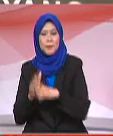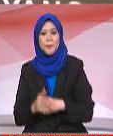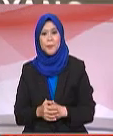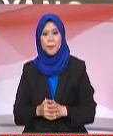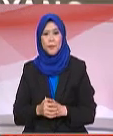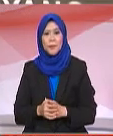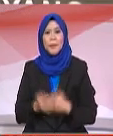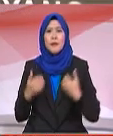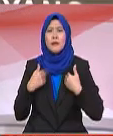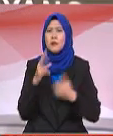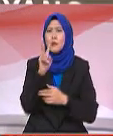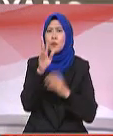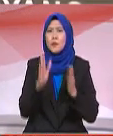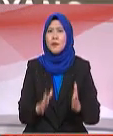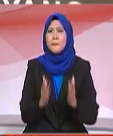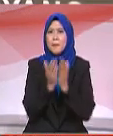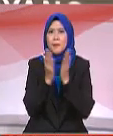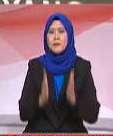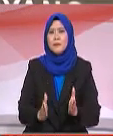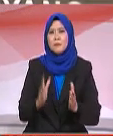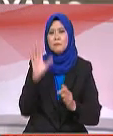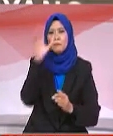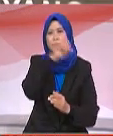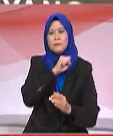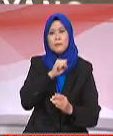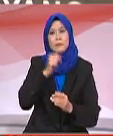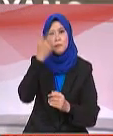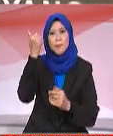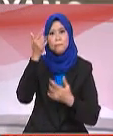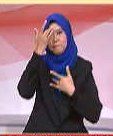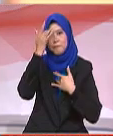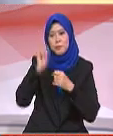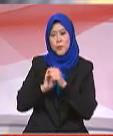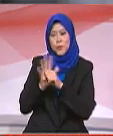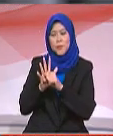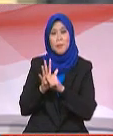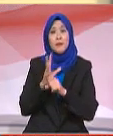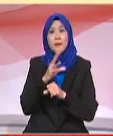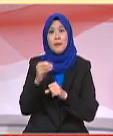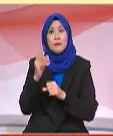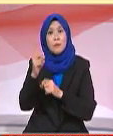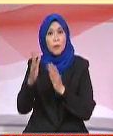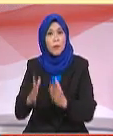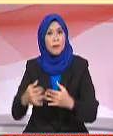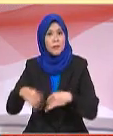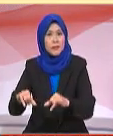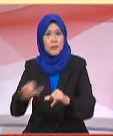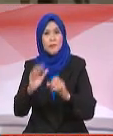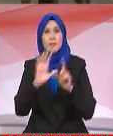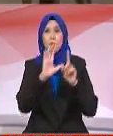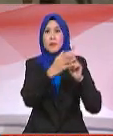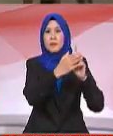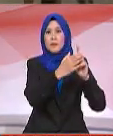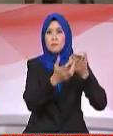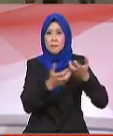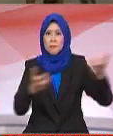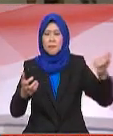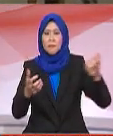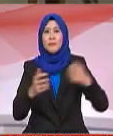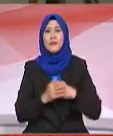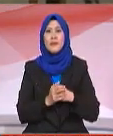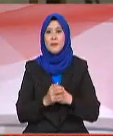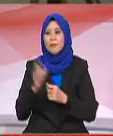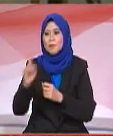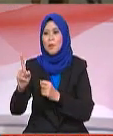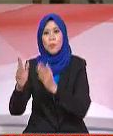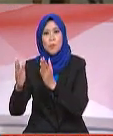saja daripada sekolah ini yang tidak dapat menduduki peperiksaan disebabkan COVID. Salah seorang daripada mereka masih lagi di bawah kuarantin dan satu seorang